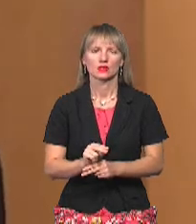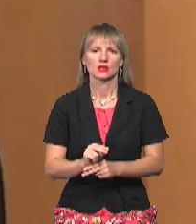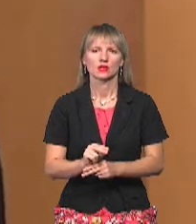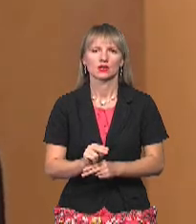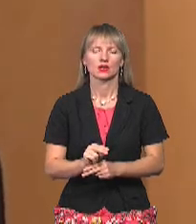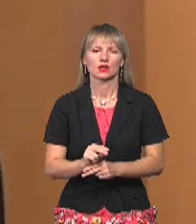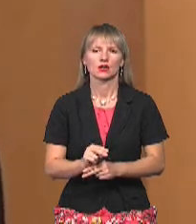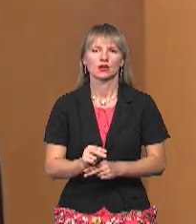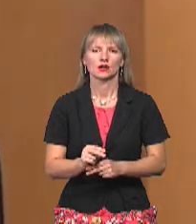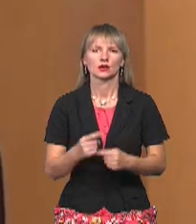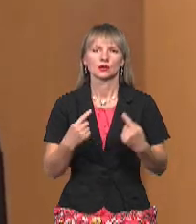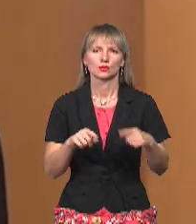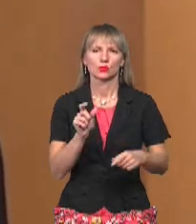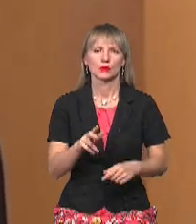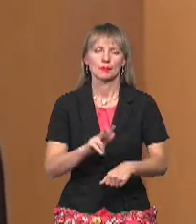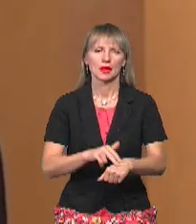дільничних інспекторів поліції.